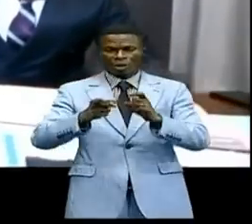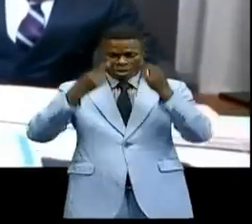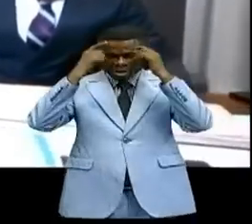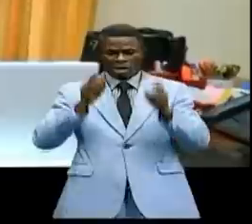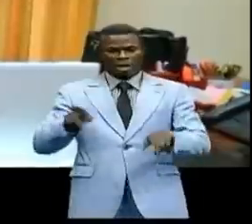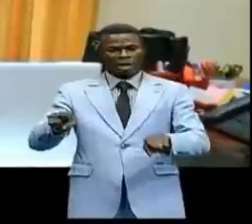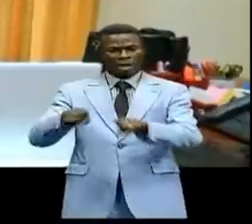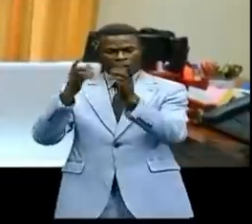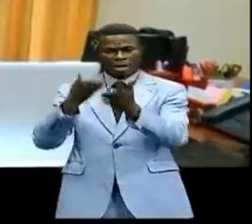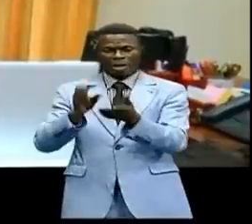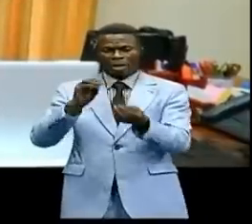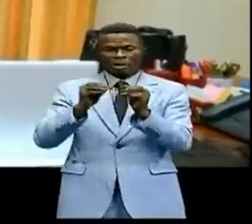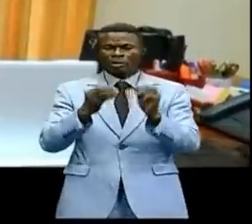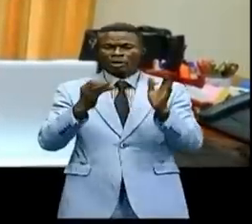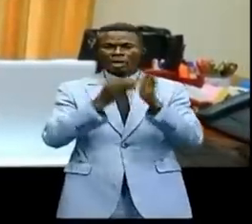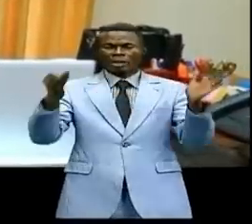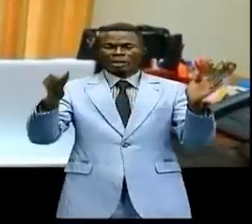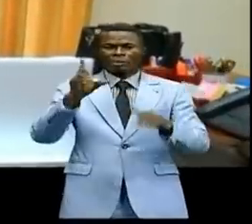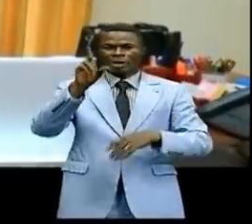crédit numéro